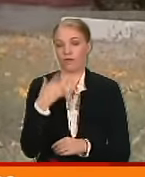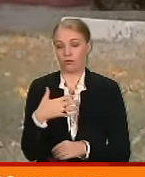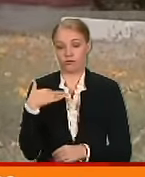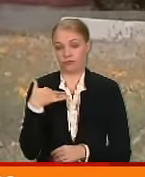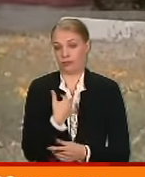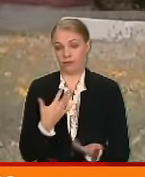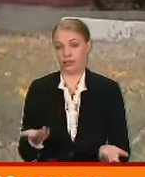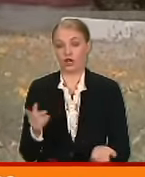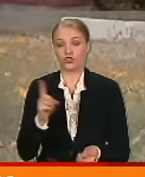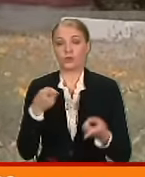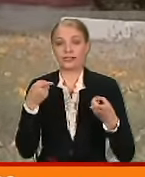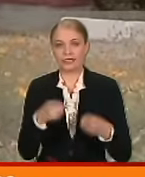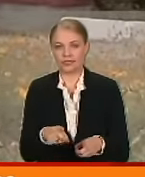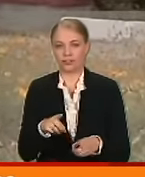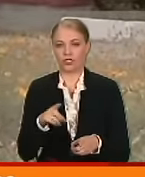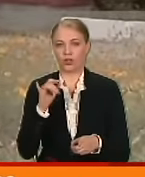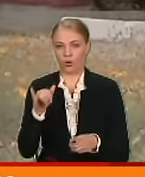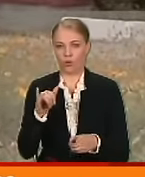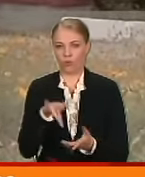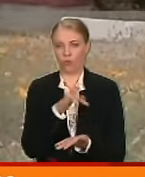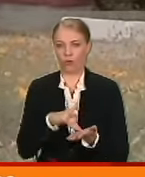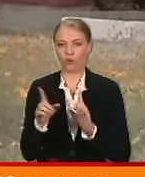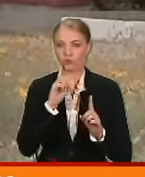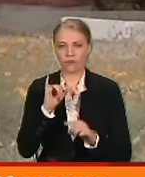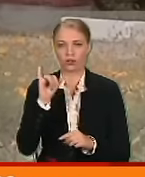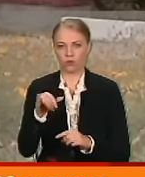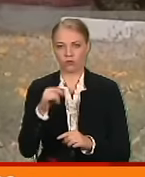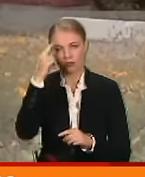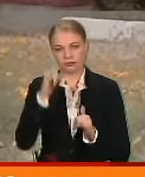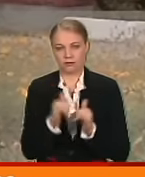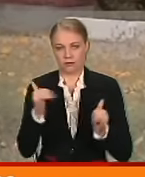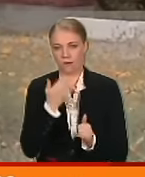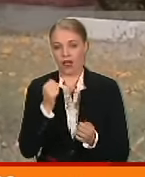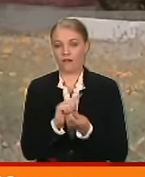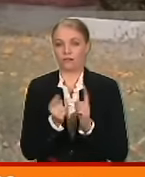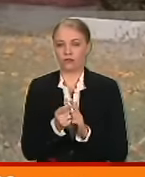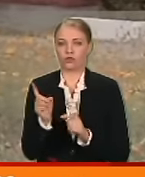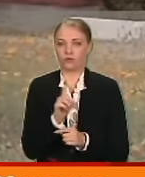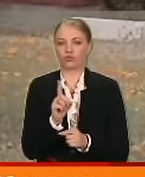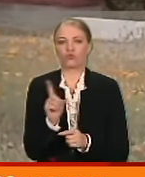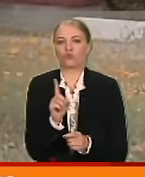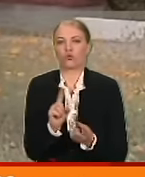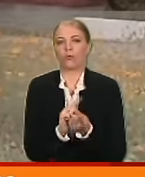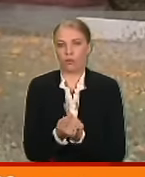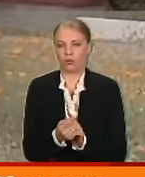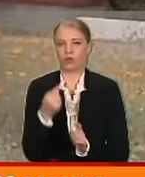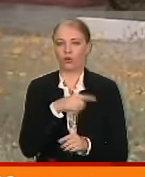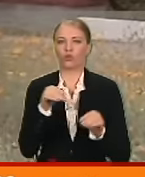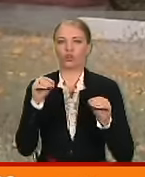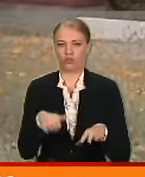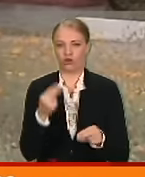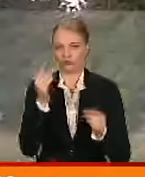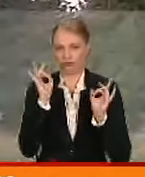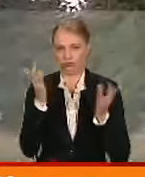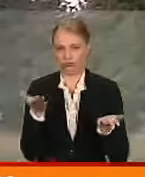обалділи. Що дійсно горсовета в голові не додавалося, вони замість того, щоб щось поміняти, вони вирішили викинути